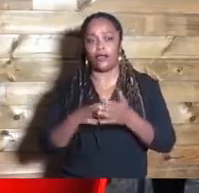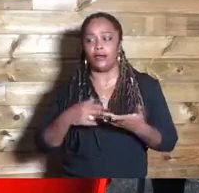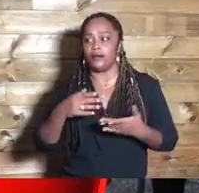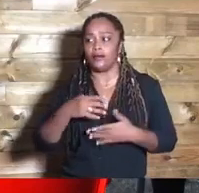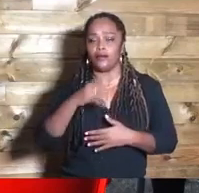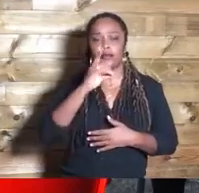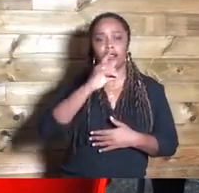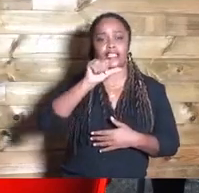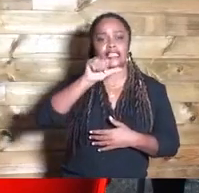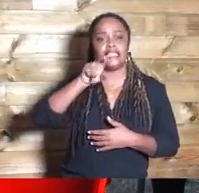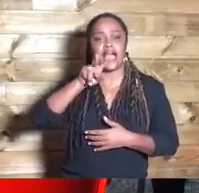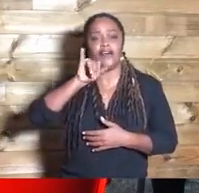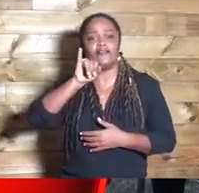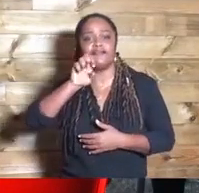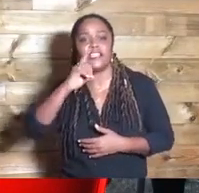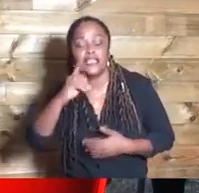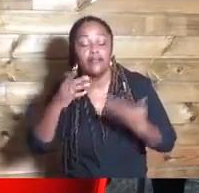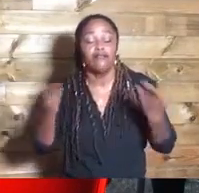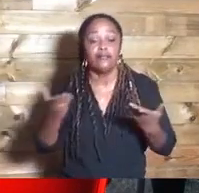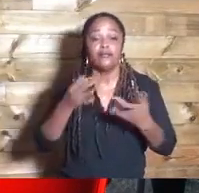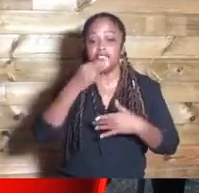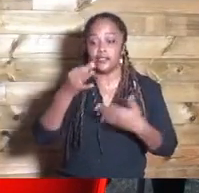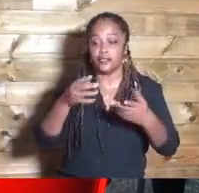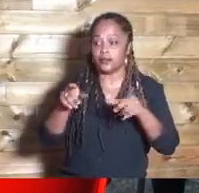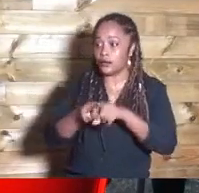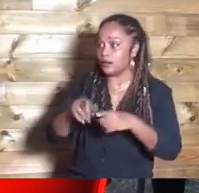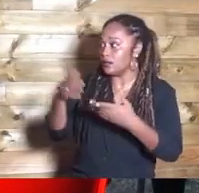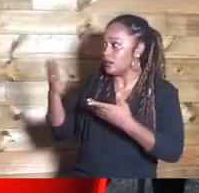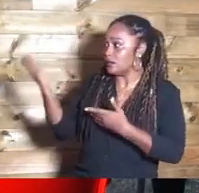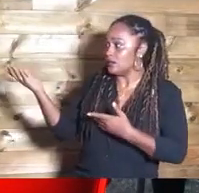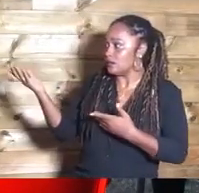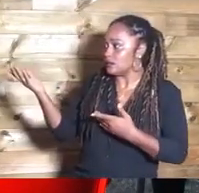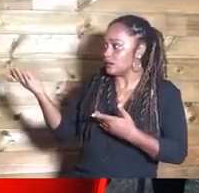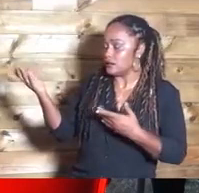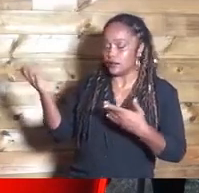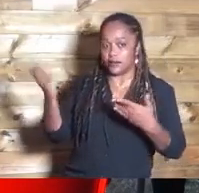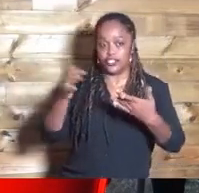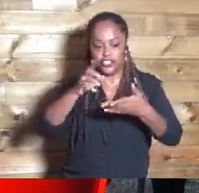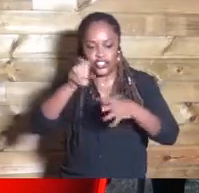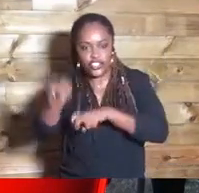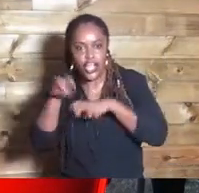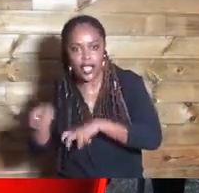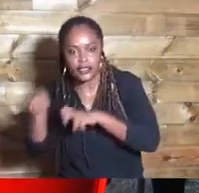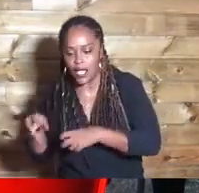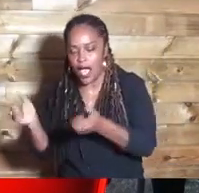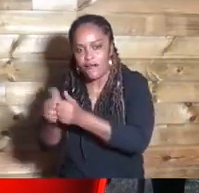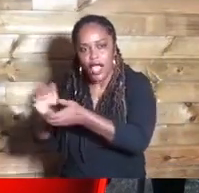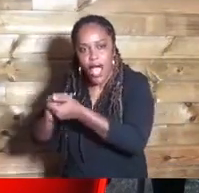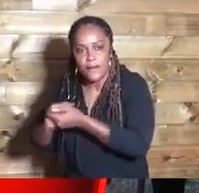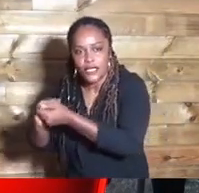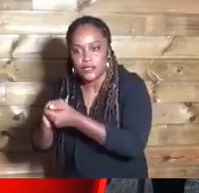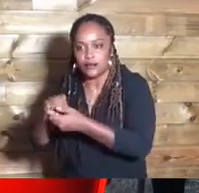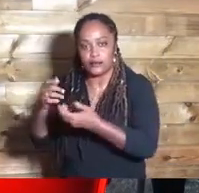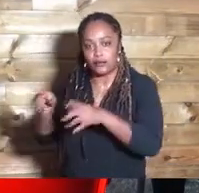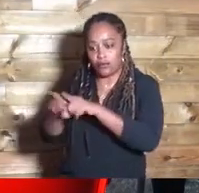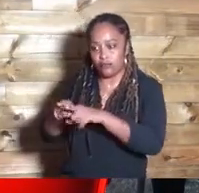quand je change mon pays en commençant par une rue, c'est politique qu'elle a fait. Les Julie qui a dit, qui a fait jardinage avec un miel, qui a changé cité,